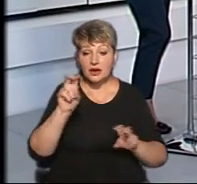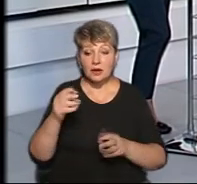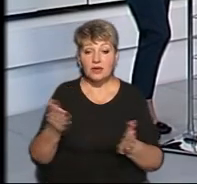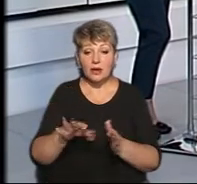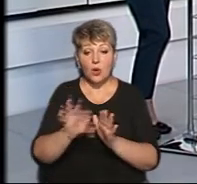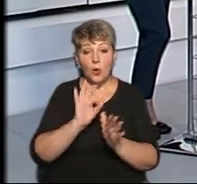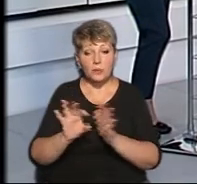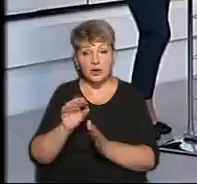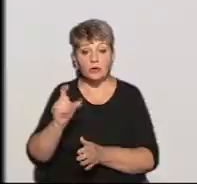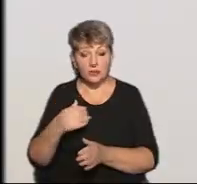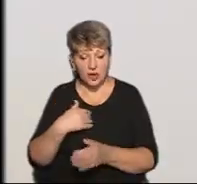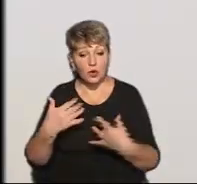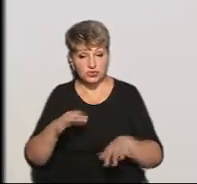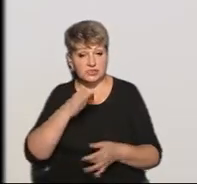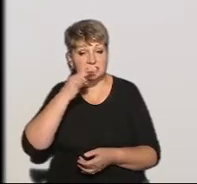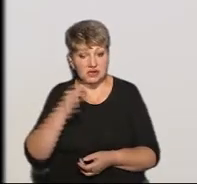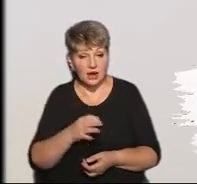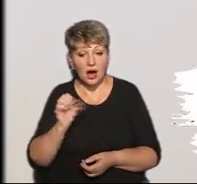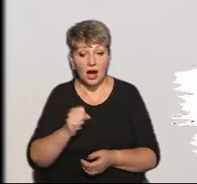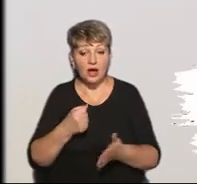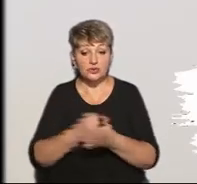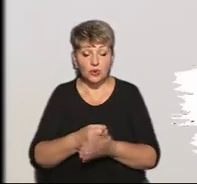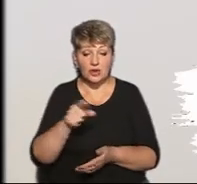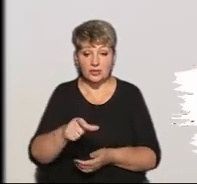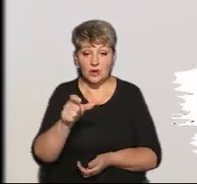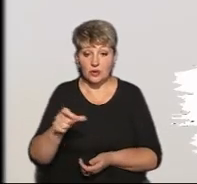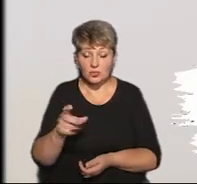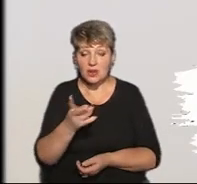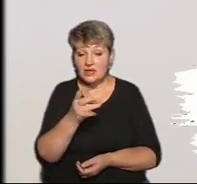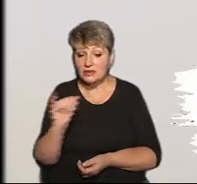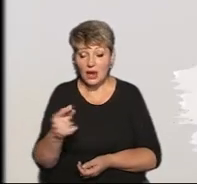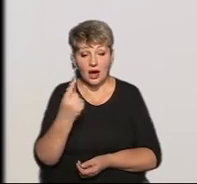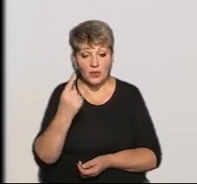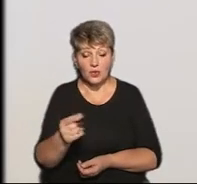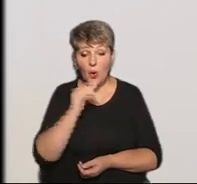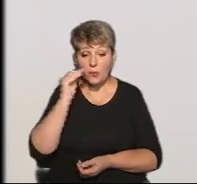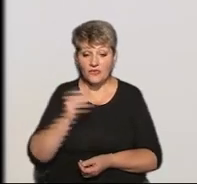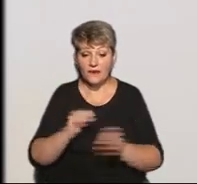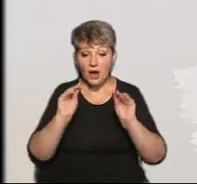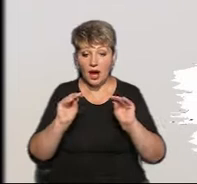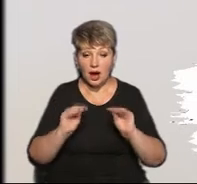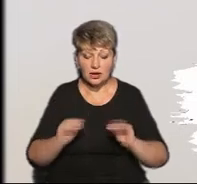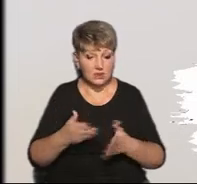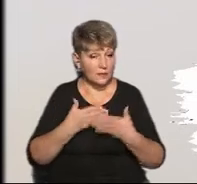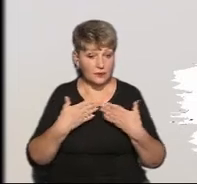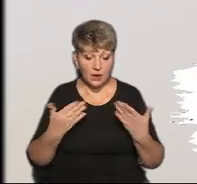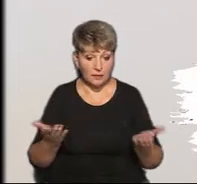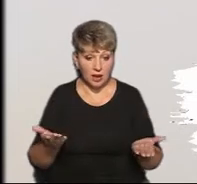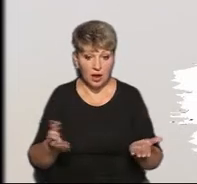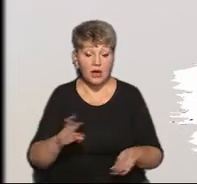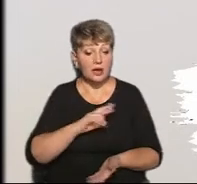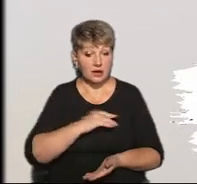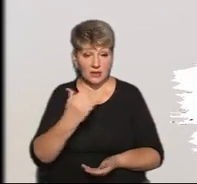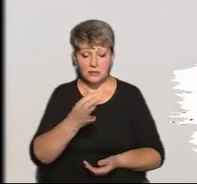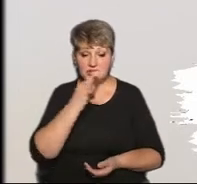обирали людей, я навів. А щодо цих осіб, то жодного обвинувального акту немає. А я вам